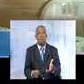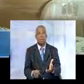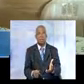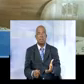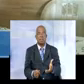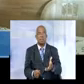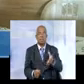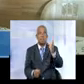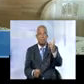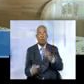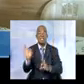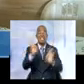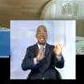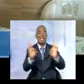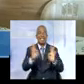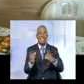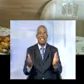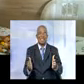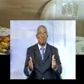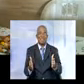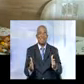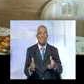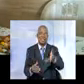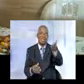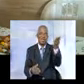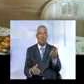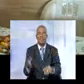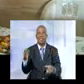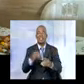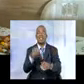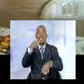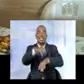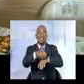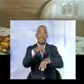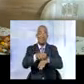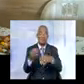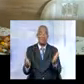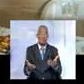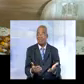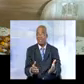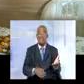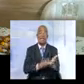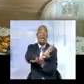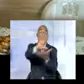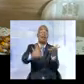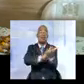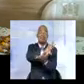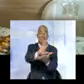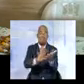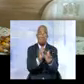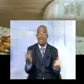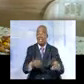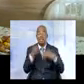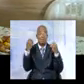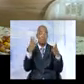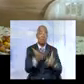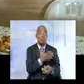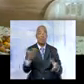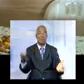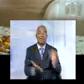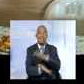de la pâte d'amande. Donc c'est une pâte d'amande qui est à l'intérieur et à l'extérieur, il est enrobé